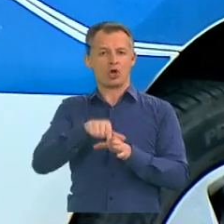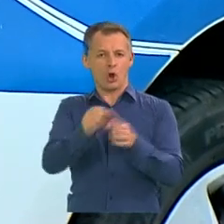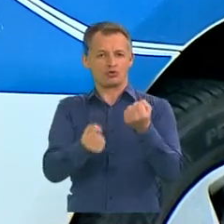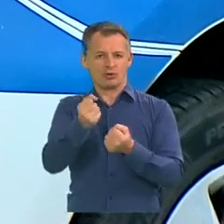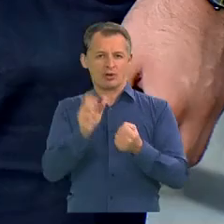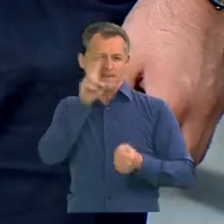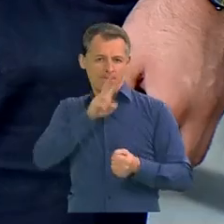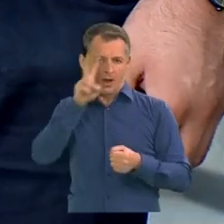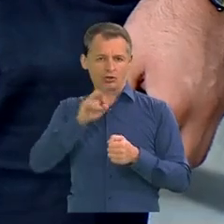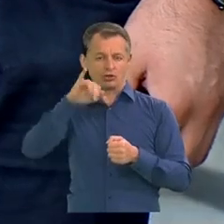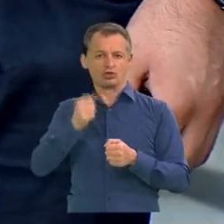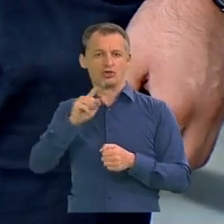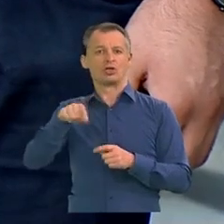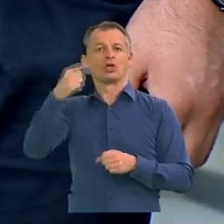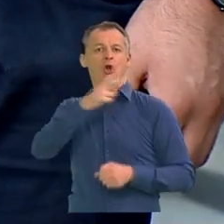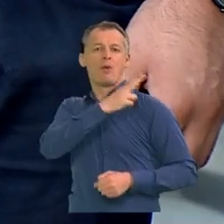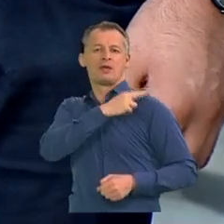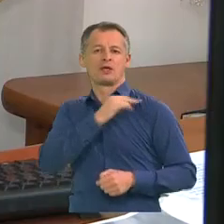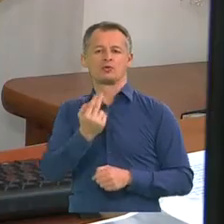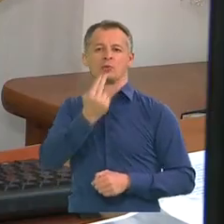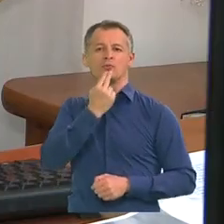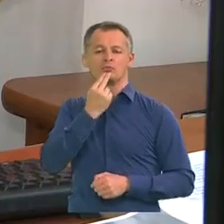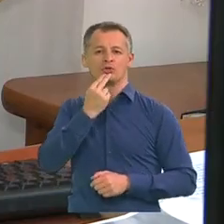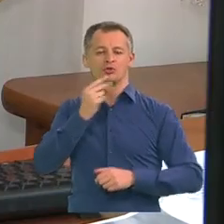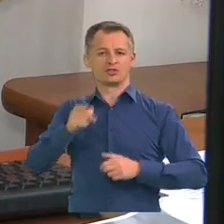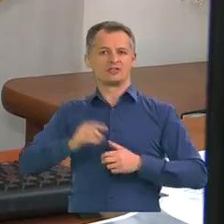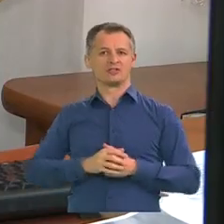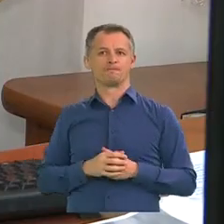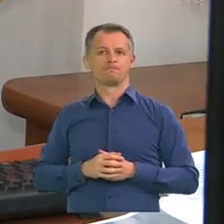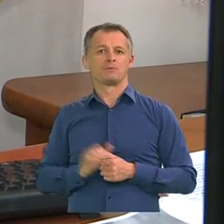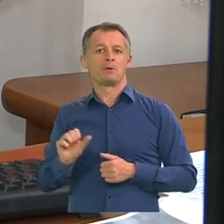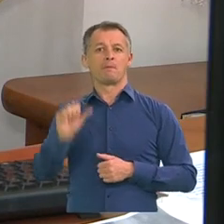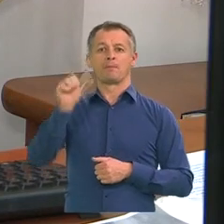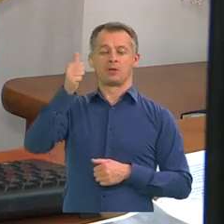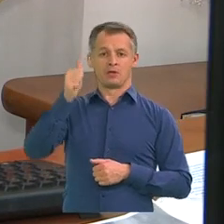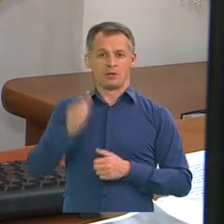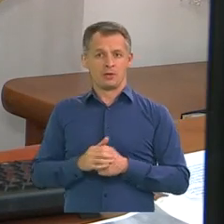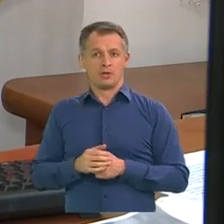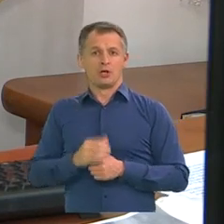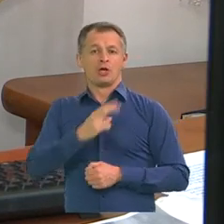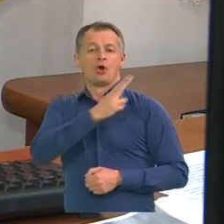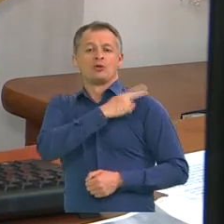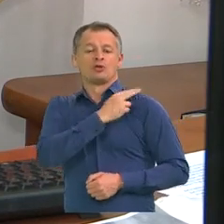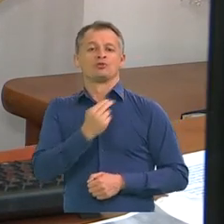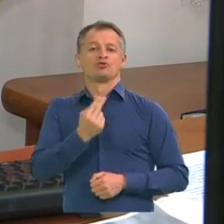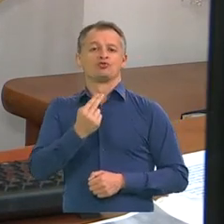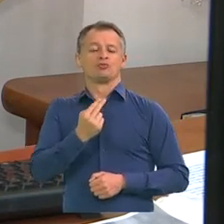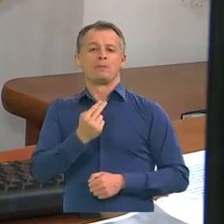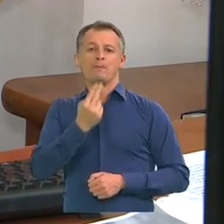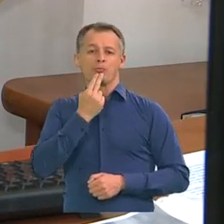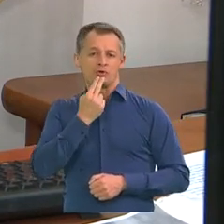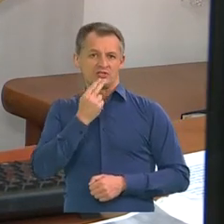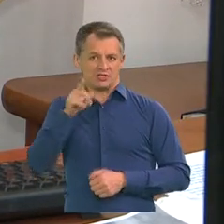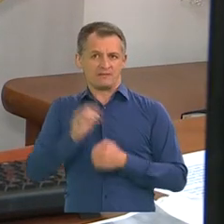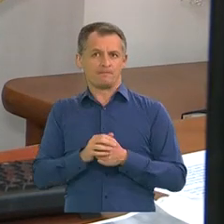volan și comisarul șef de poliție Ion Joie Stoica. Primul inculpat, comisarul șef de poliție, beneficiind